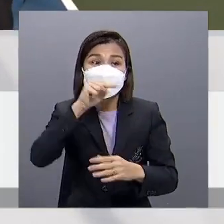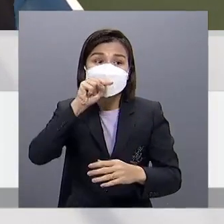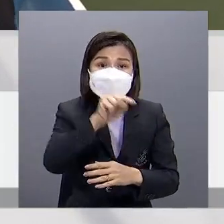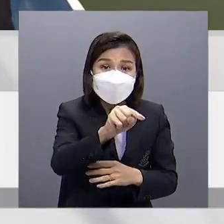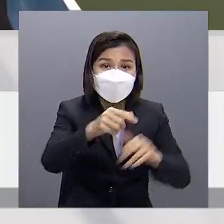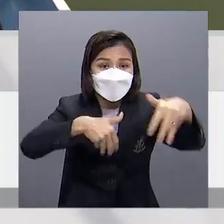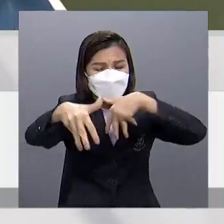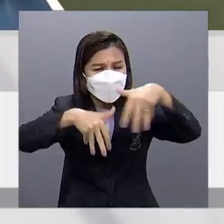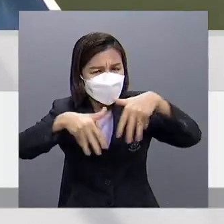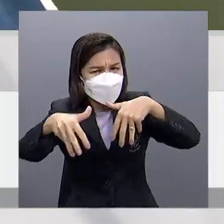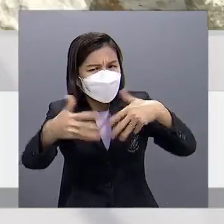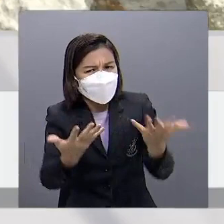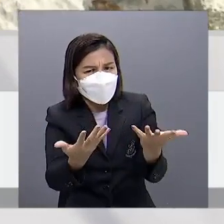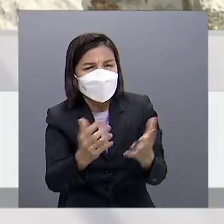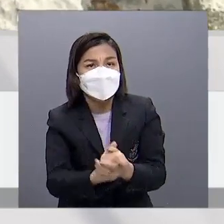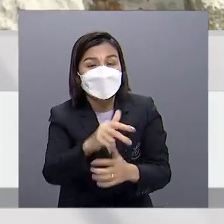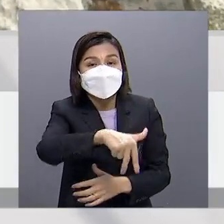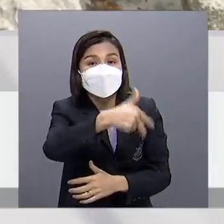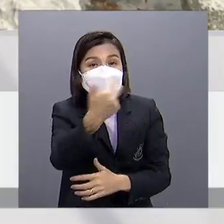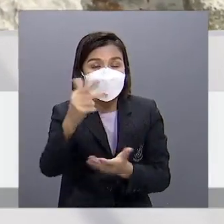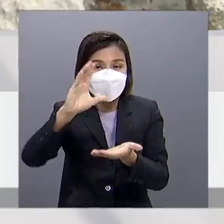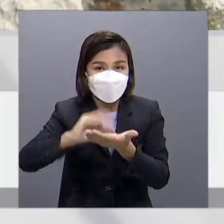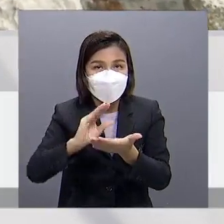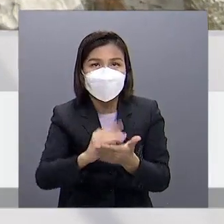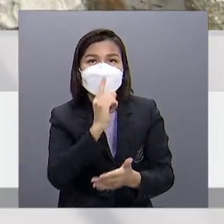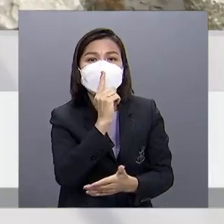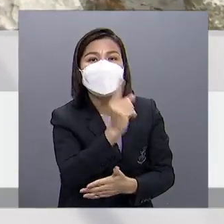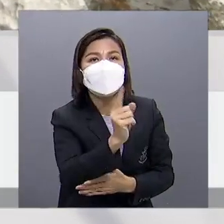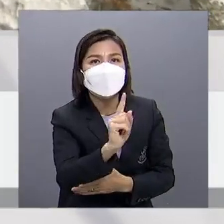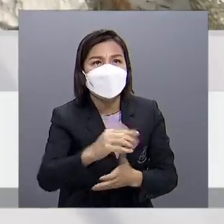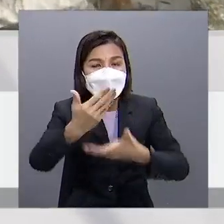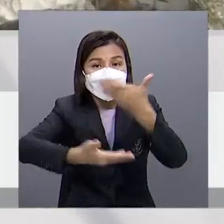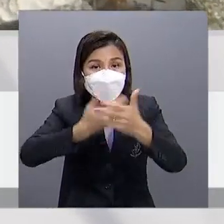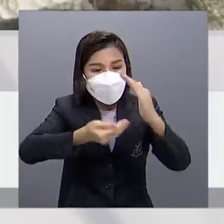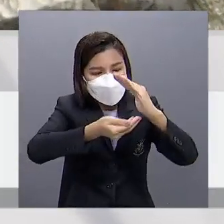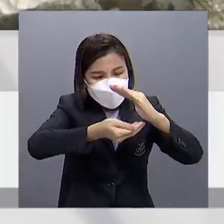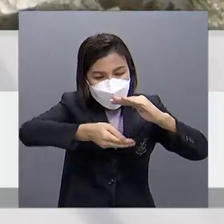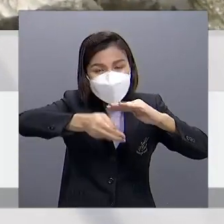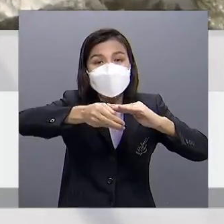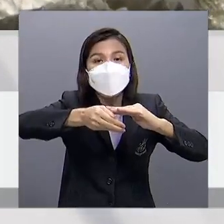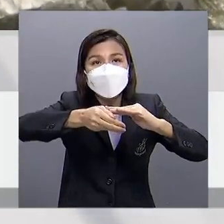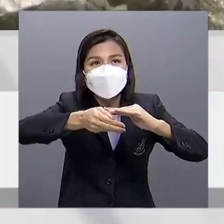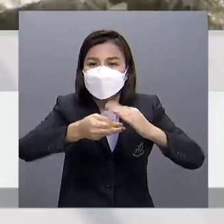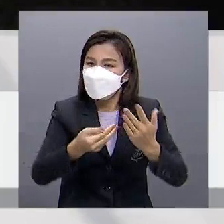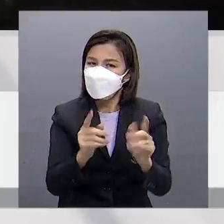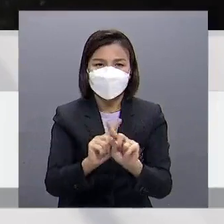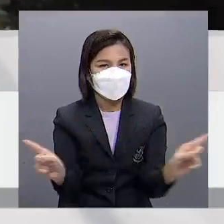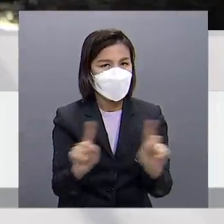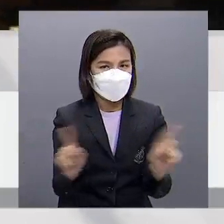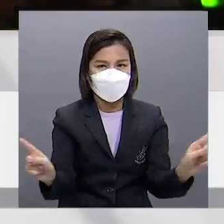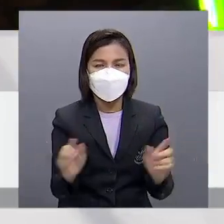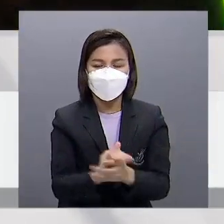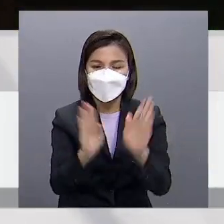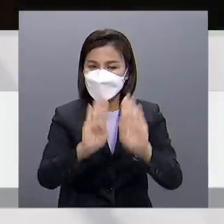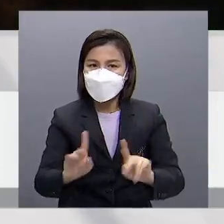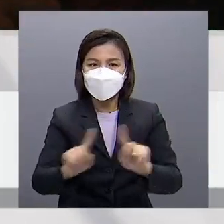าไทย PBS เราได้ข้อมูลมาว่าการขายรังนกนั้นมันไม่เหมือนกับการขายปลาขายไก่นะครับที่จะเอาไปวางขายตามตล